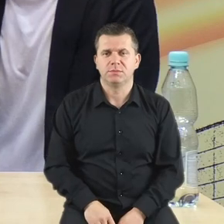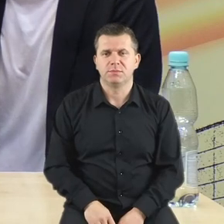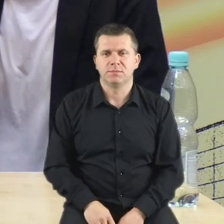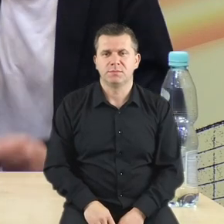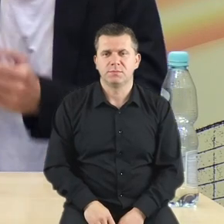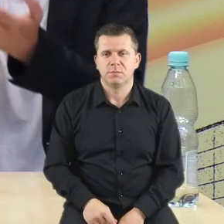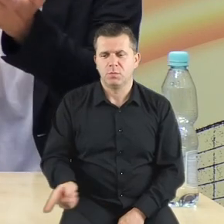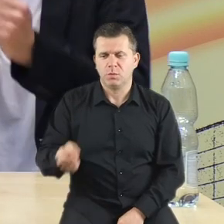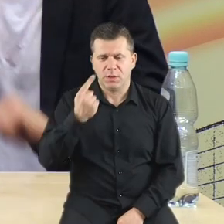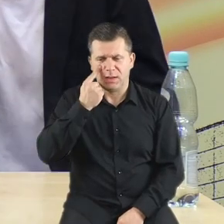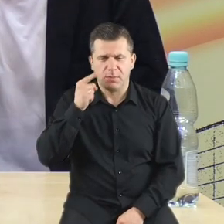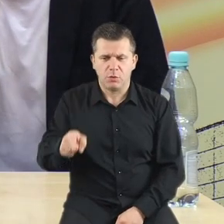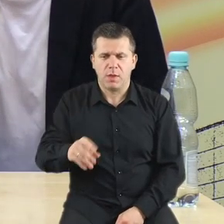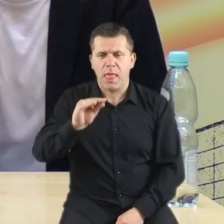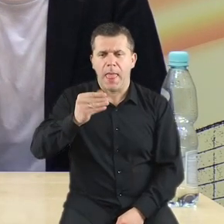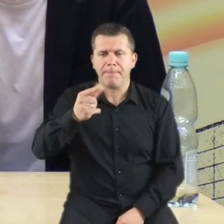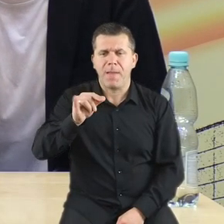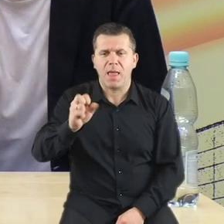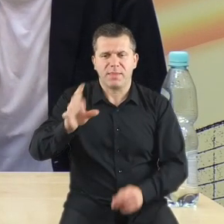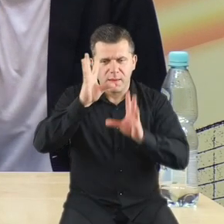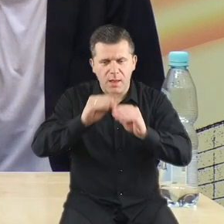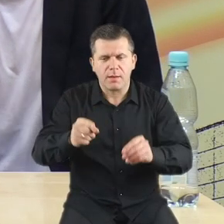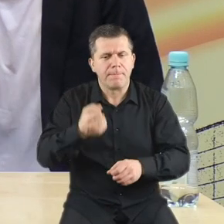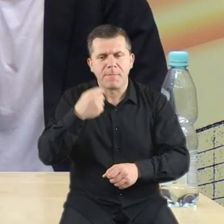To chyba właśnie empatii tego samego, co najbardziej cenię.